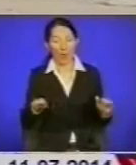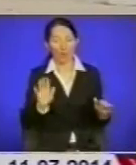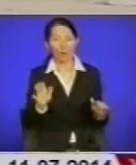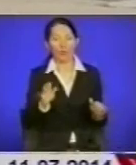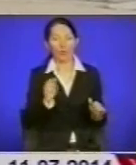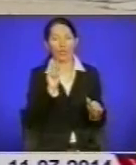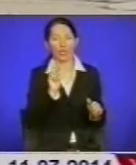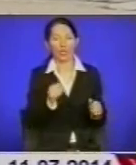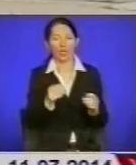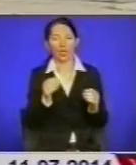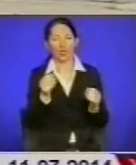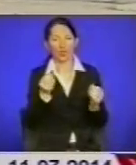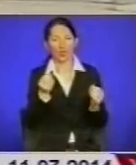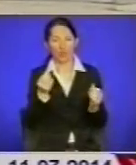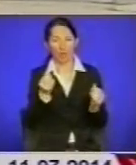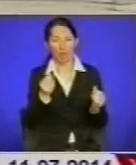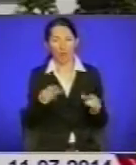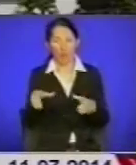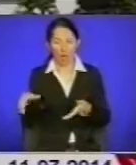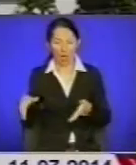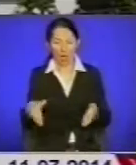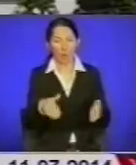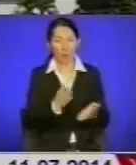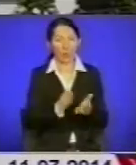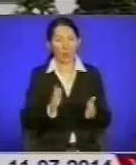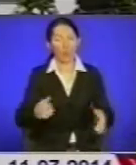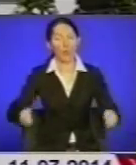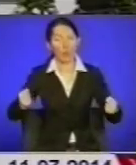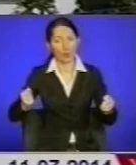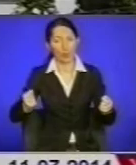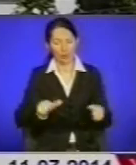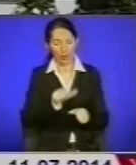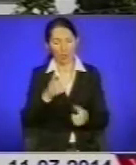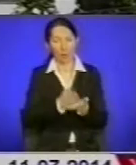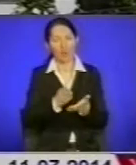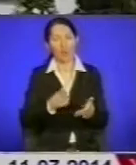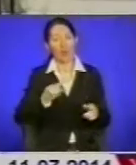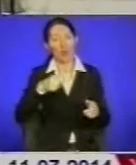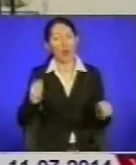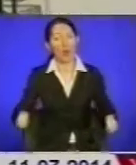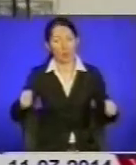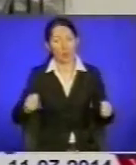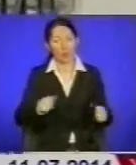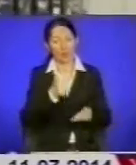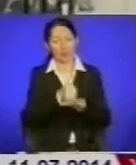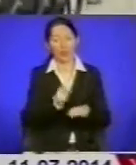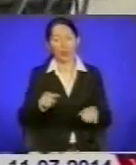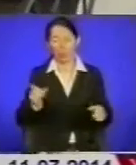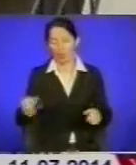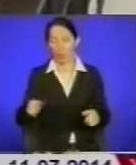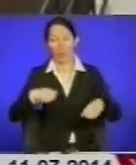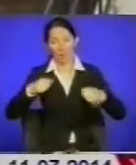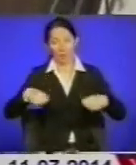шероховатою, пандус повинен мати поручні. Окремі є вимоги і до поручнів, але найголовніше, щоб людина на візку могла б сама